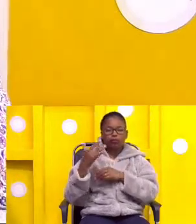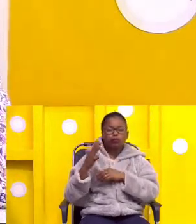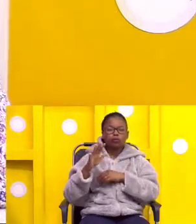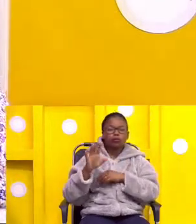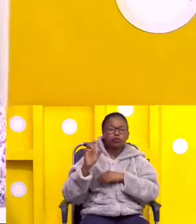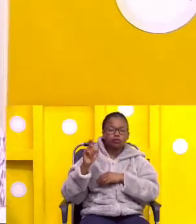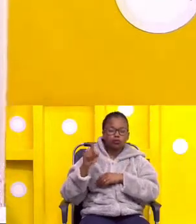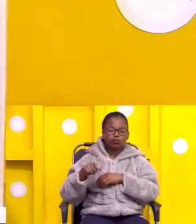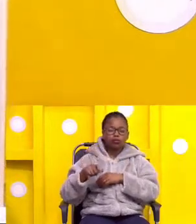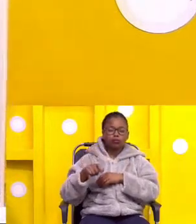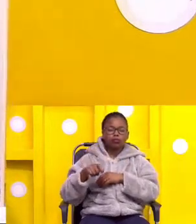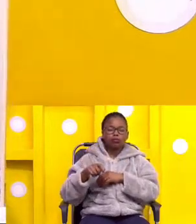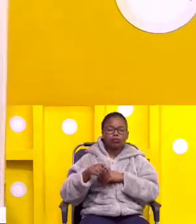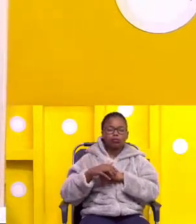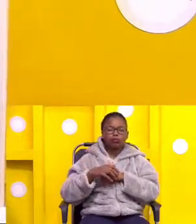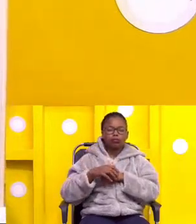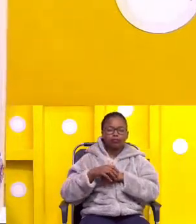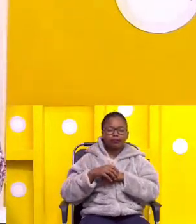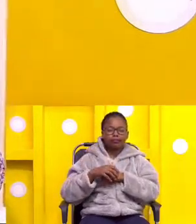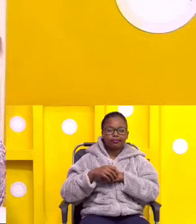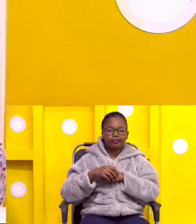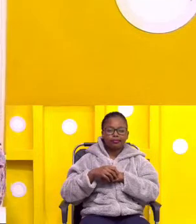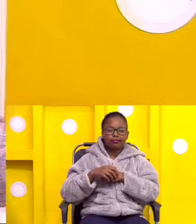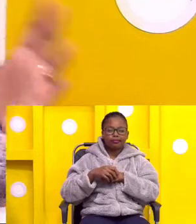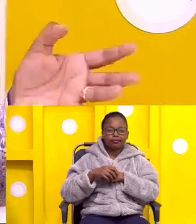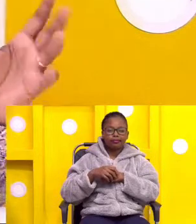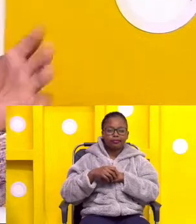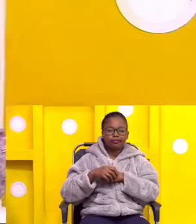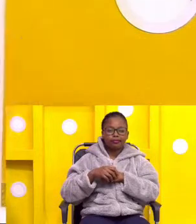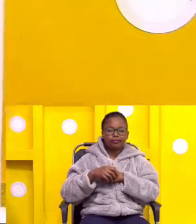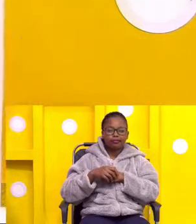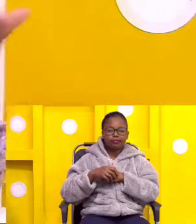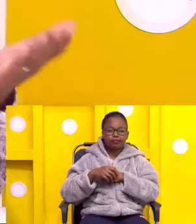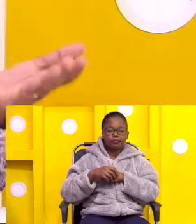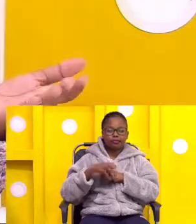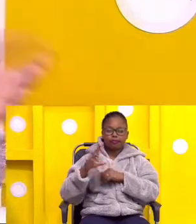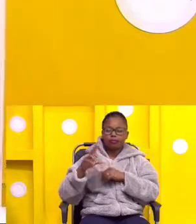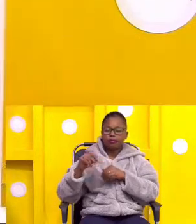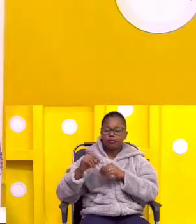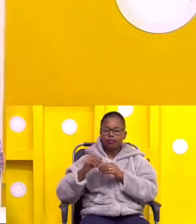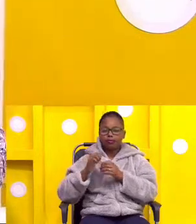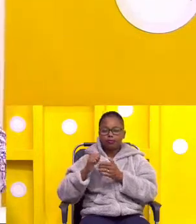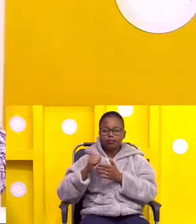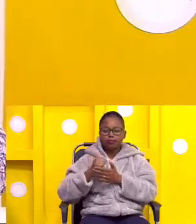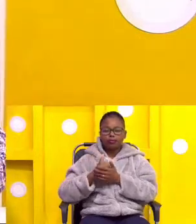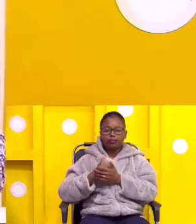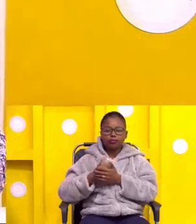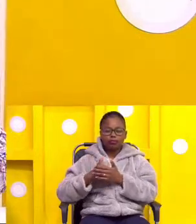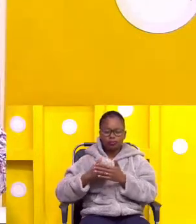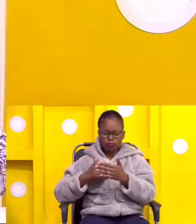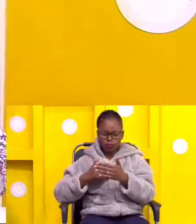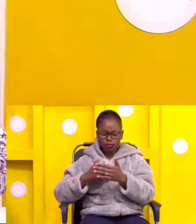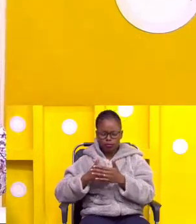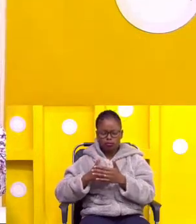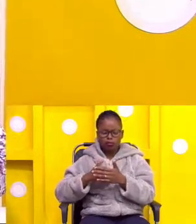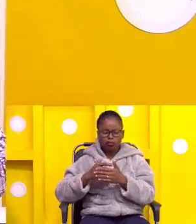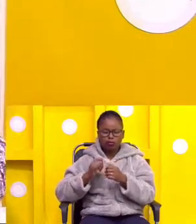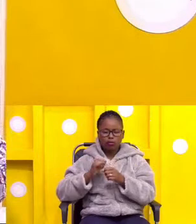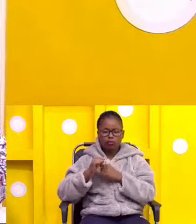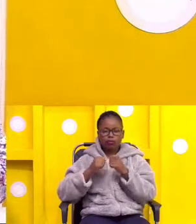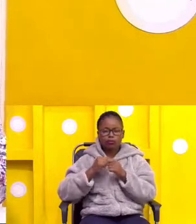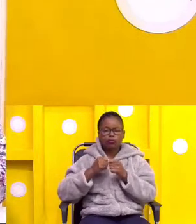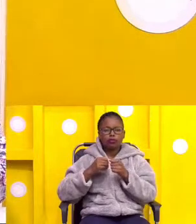Kei tote pui hoke ku. Duke da kuheo post yugu taya mani. Eh, igiko ni kuheo ni heo miyake no digetie.